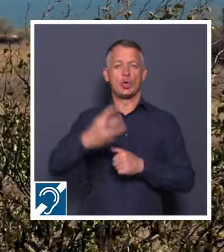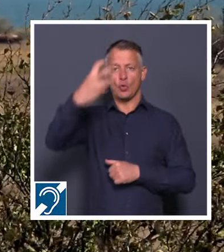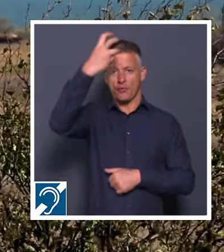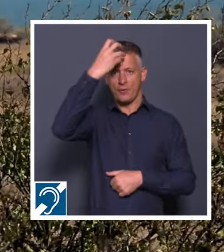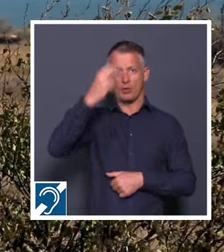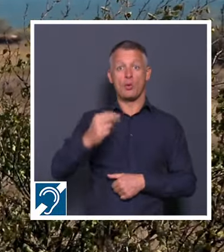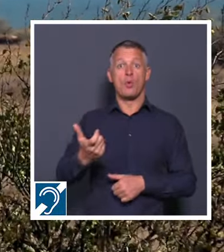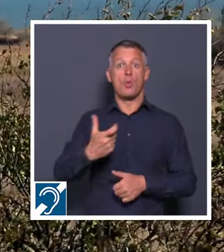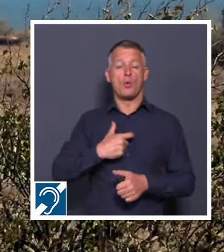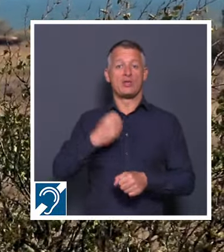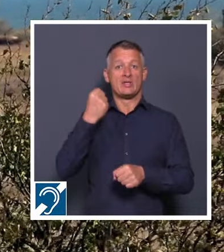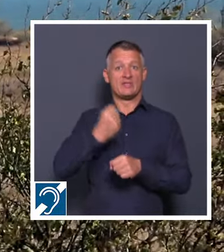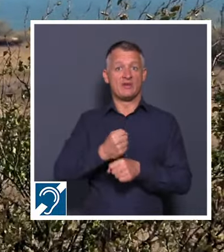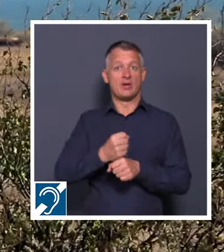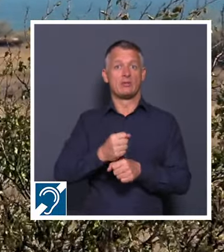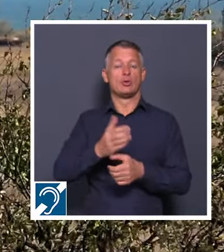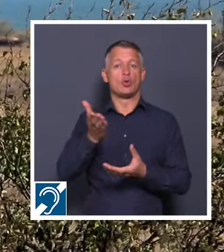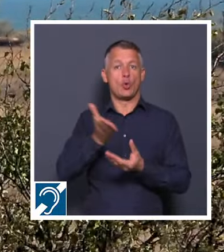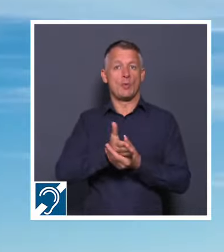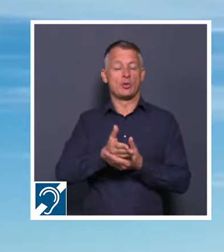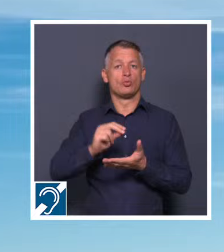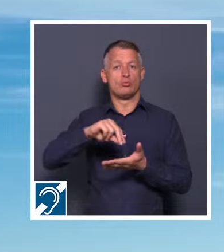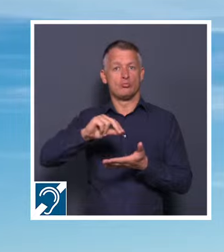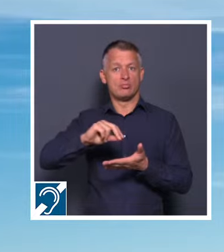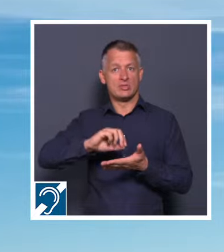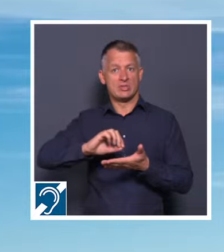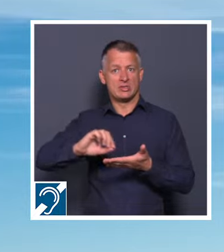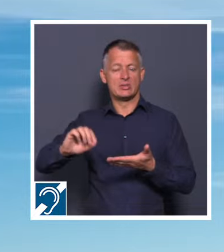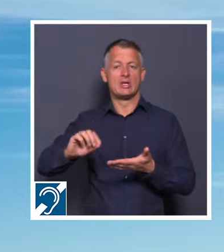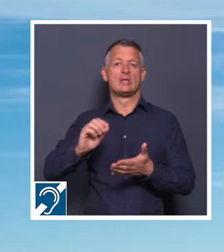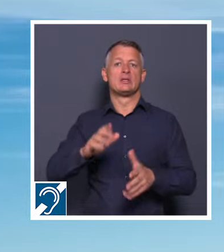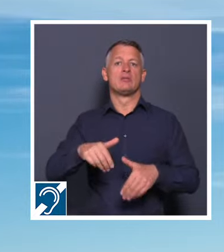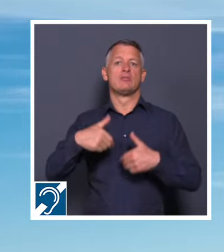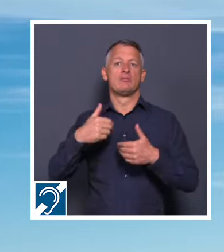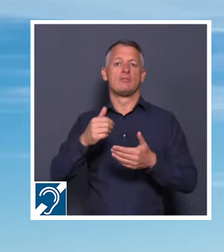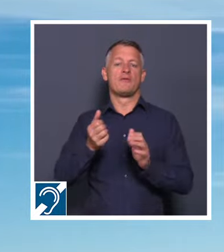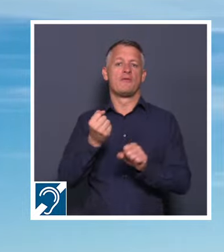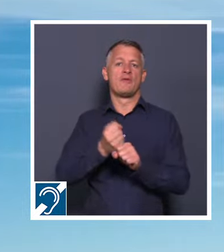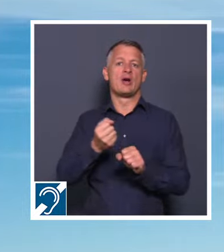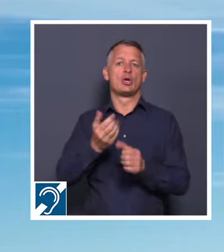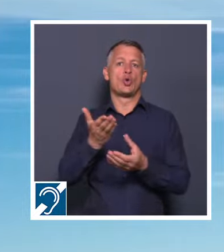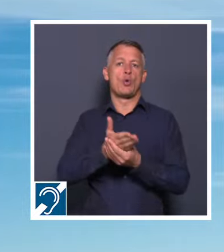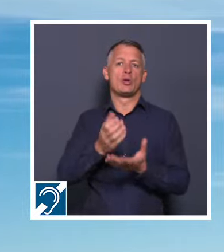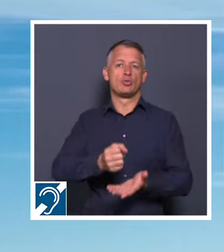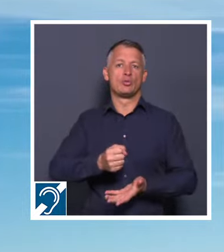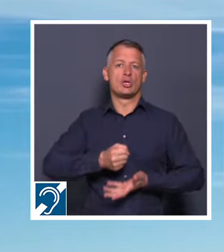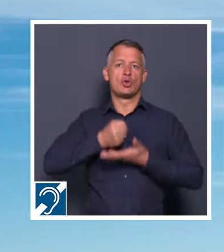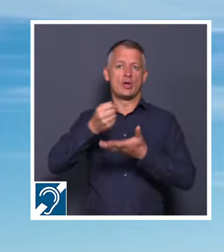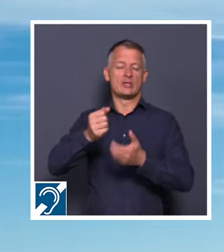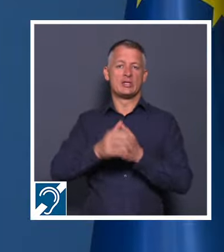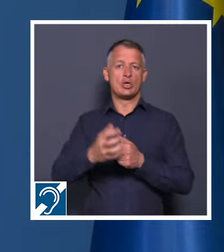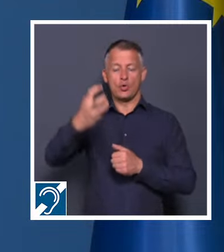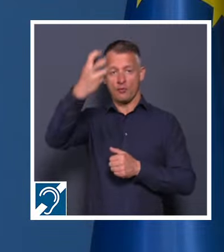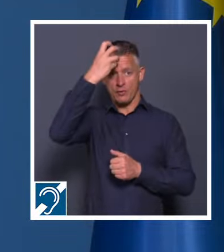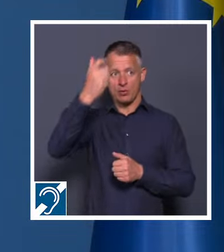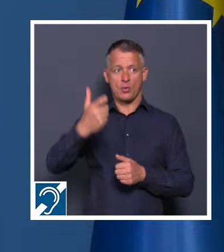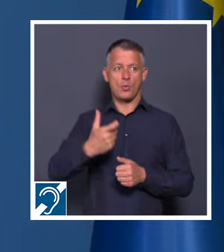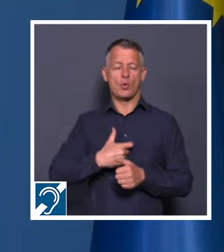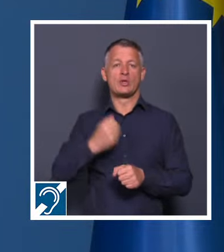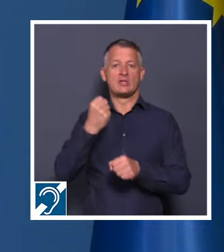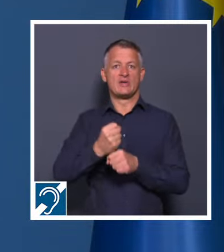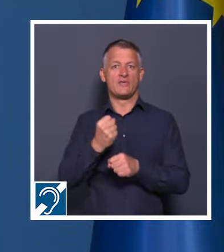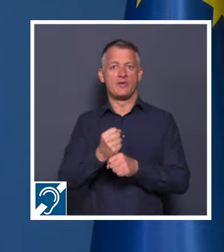face operativ actul de donație. Tot executivul este împuternicit să reconstituie capabilitatea de